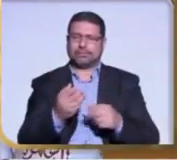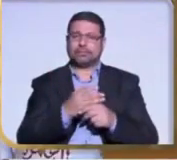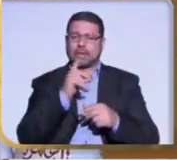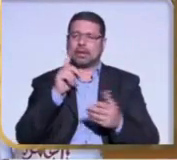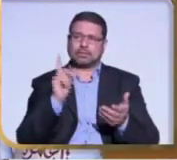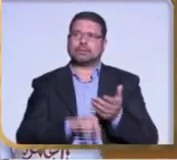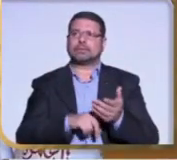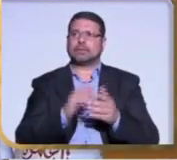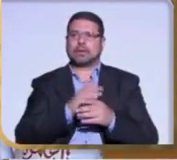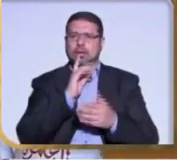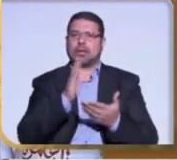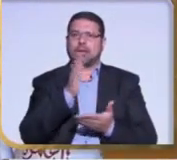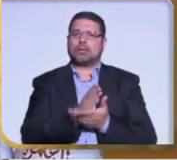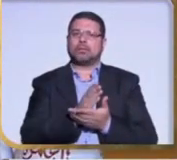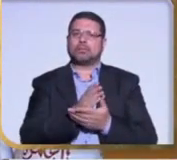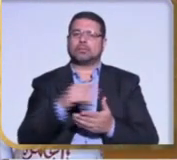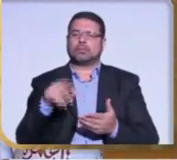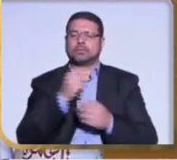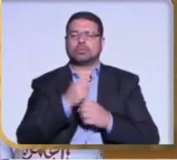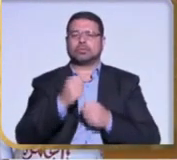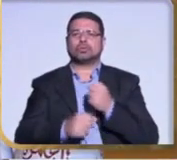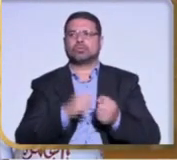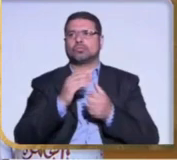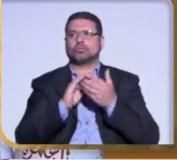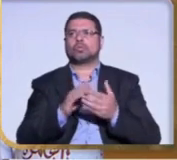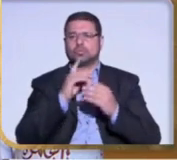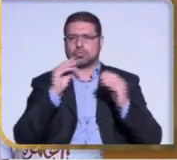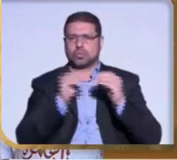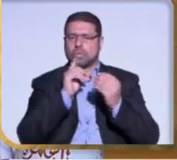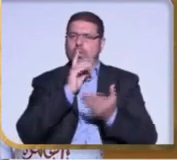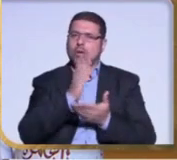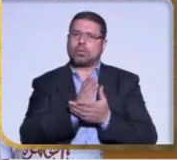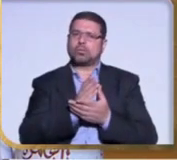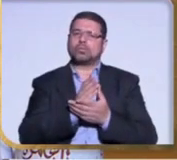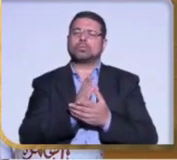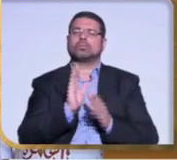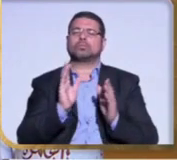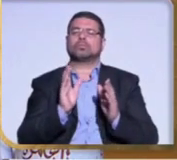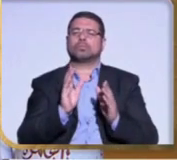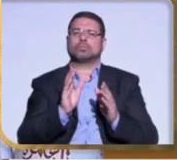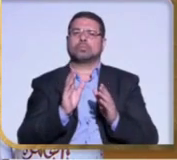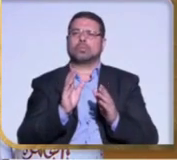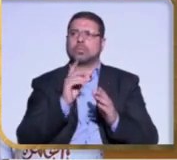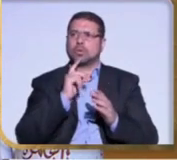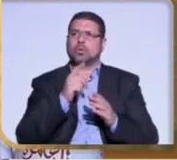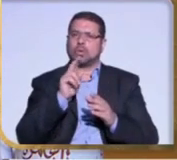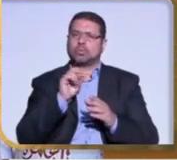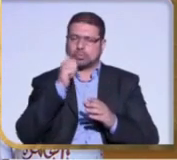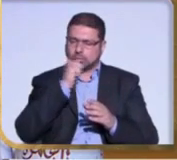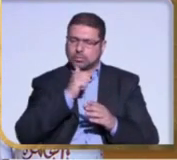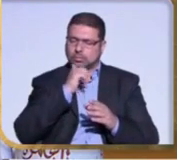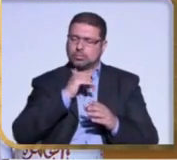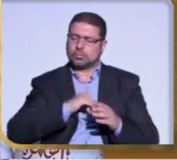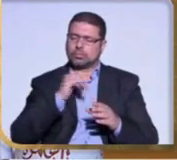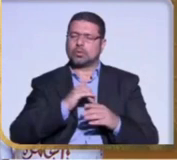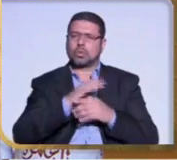هو ده هو الحق، وإحنا دايما نسعى إن إحنا نتواصى بالحق وتواصوا بالحق وتواصوا بالصبر في